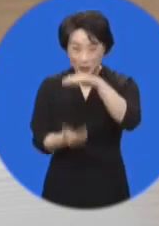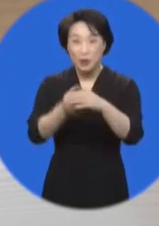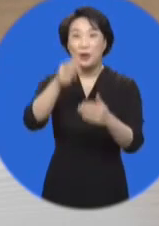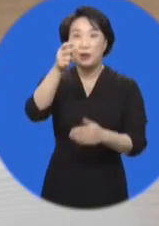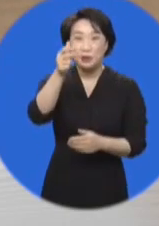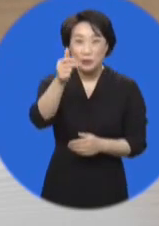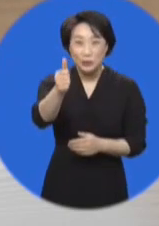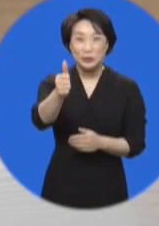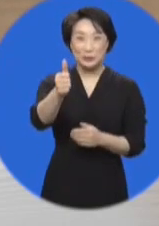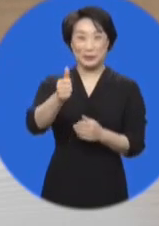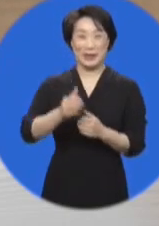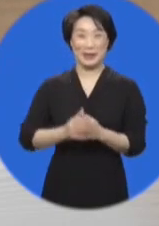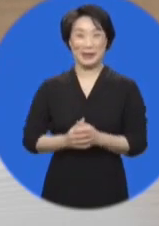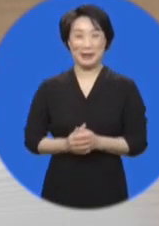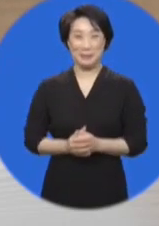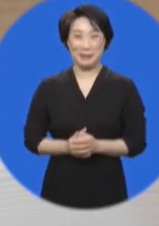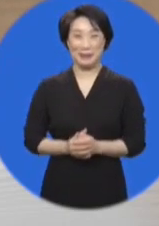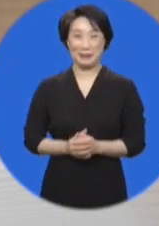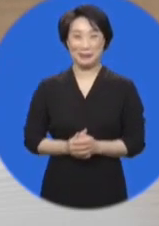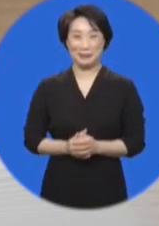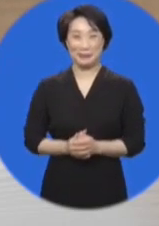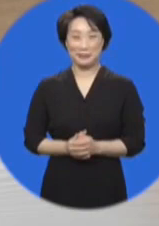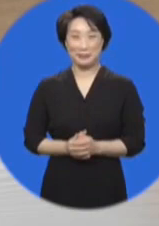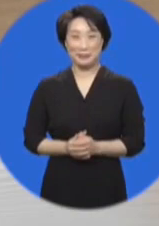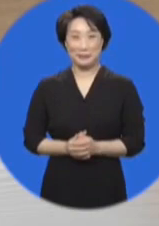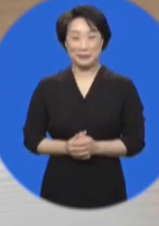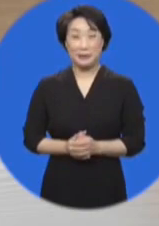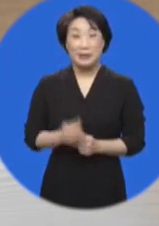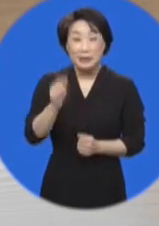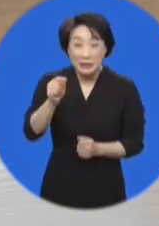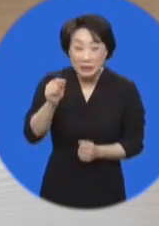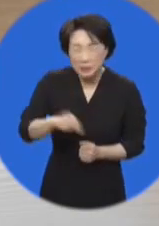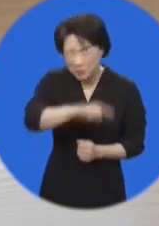전능하신 자신데 그